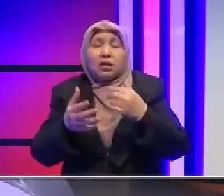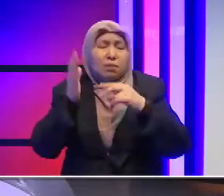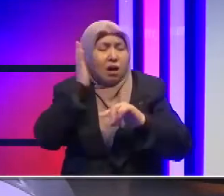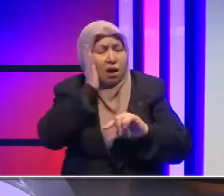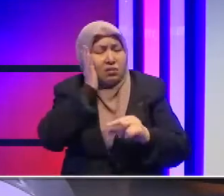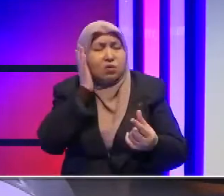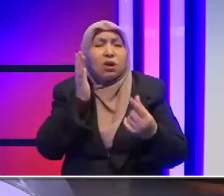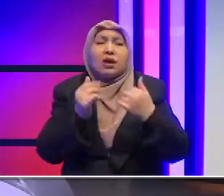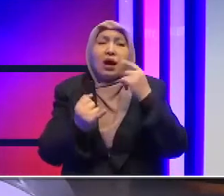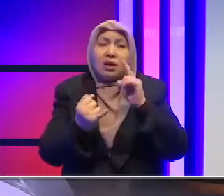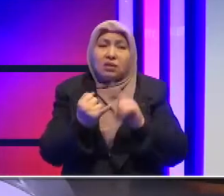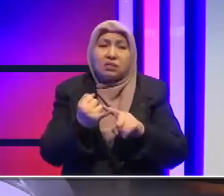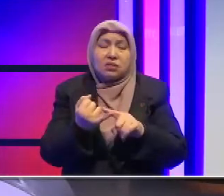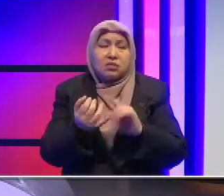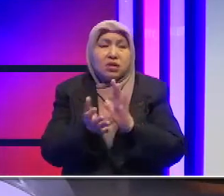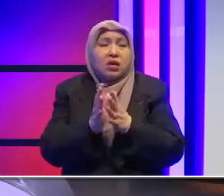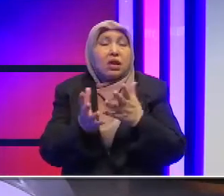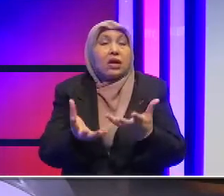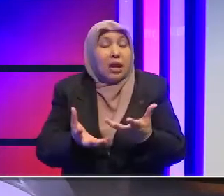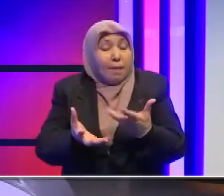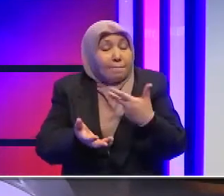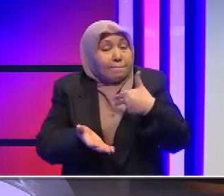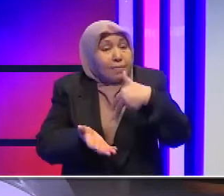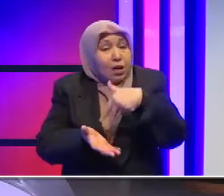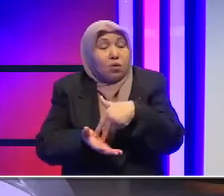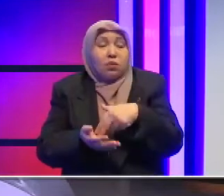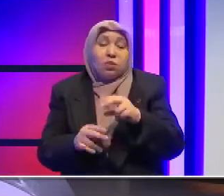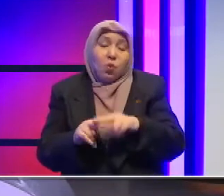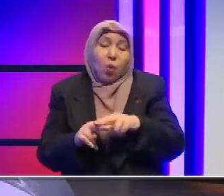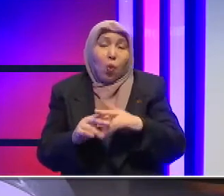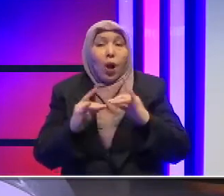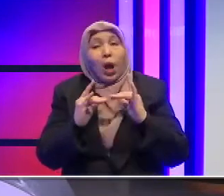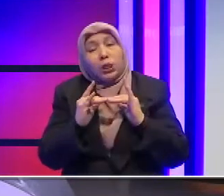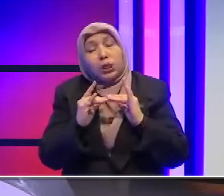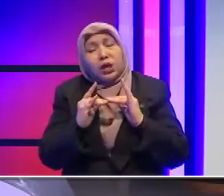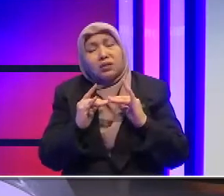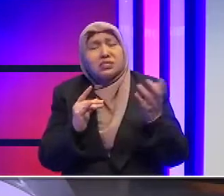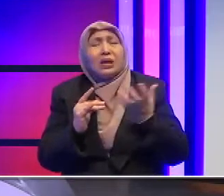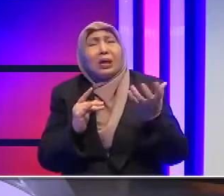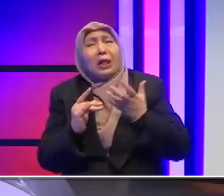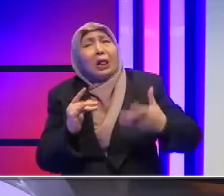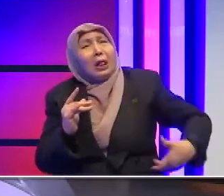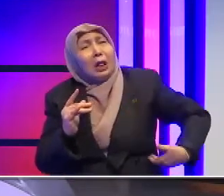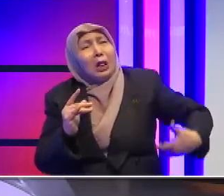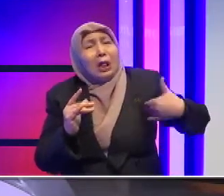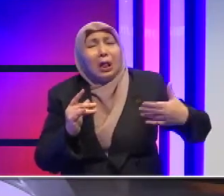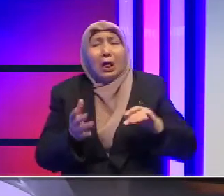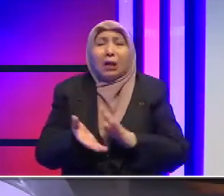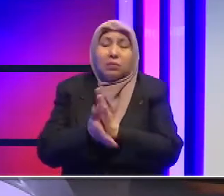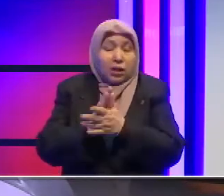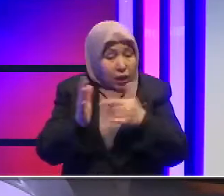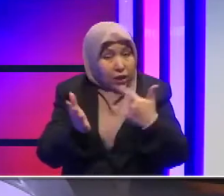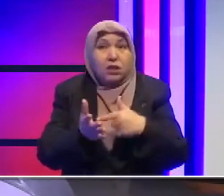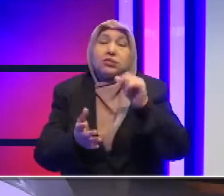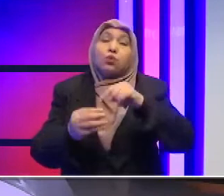Quran, dia akhirnya dia nak bangkit, kan, berbanding dengan duduk atas katil dahlah sakit-sakit badan pula tu, ya. Dan ini adalah suatu